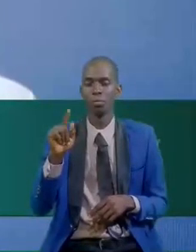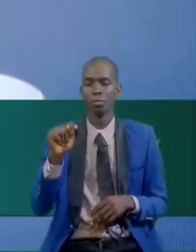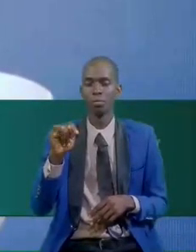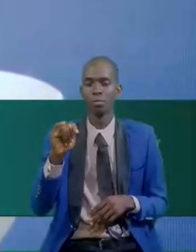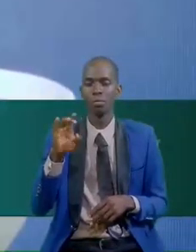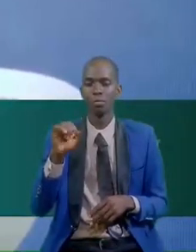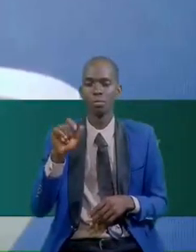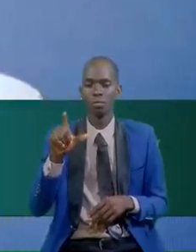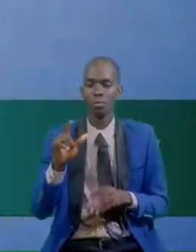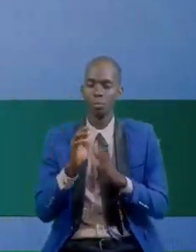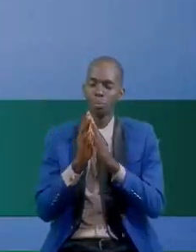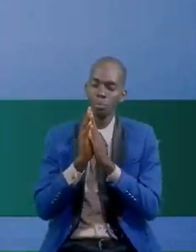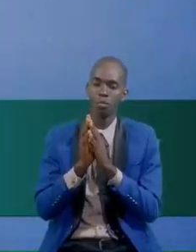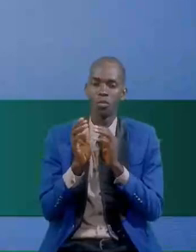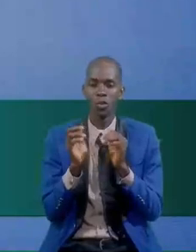violents.